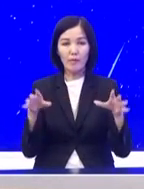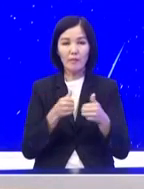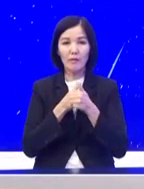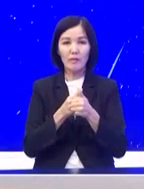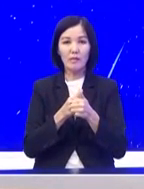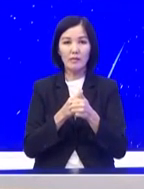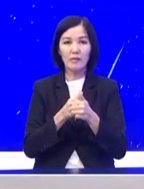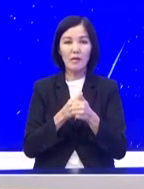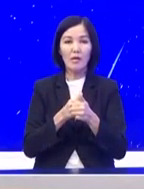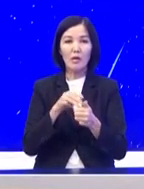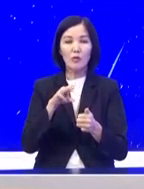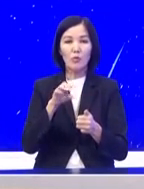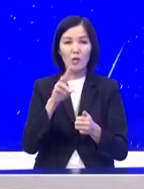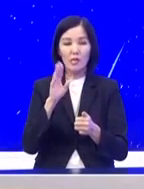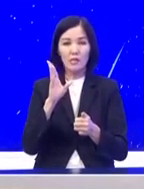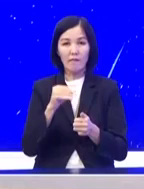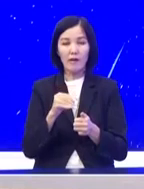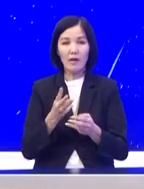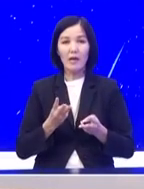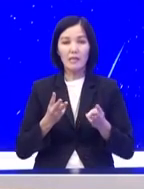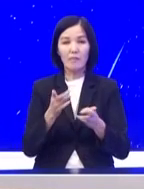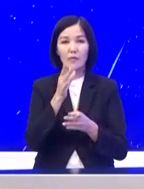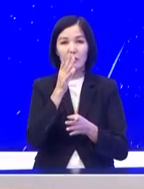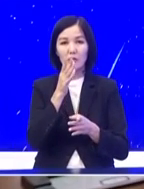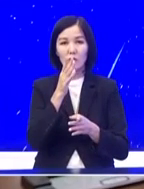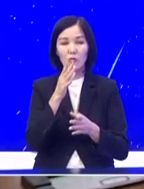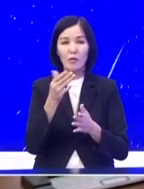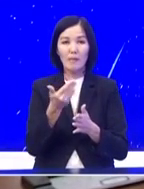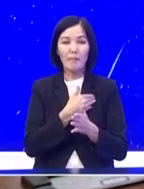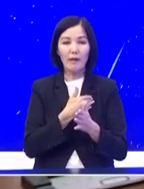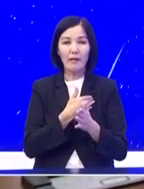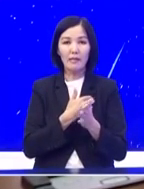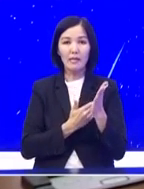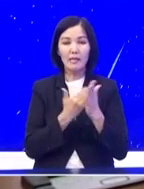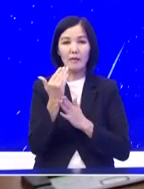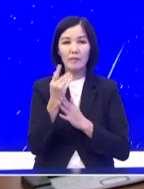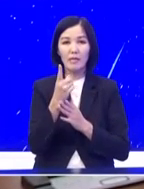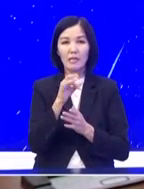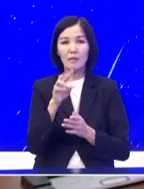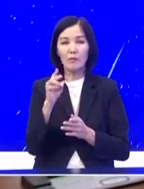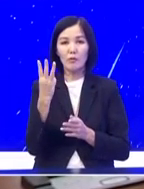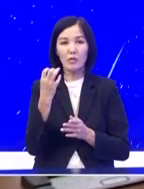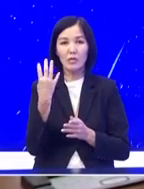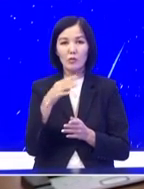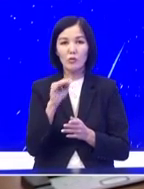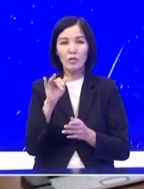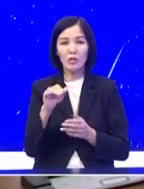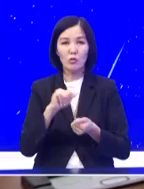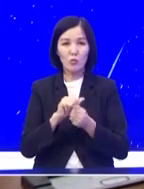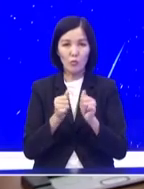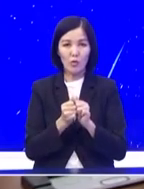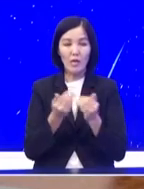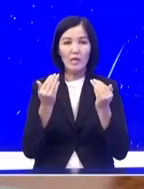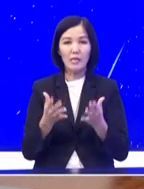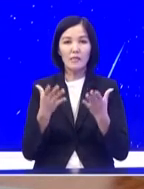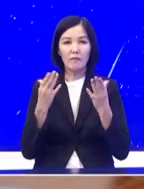заместителя акима Алматинской области Лазата Турлажева. В отопительный сезон потребность населения 1 340 000 тонн угля. На